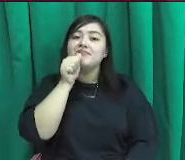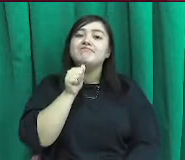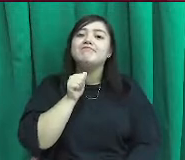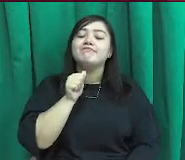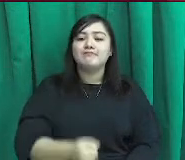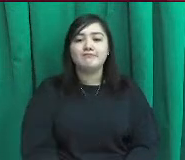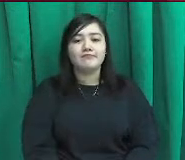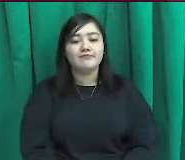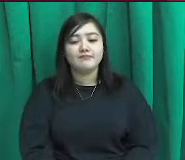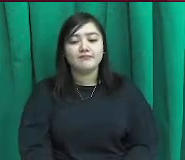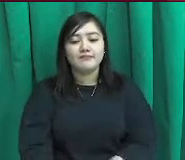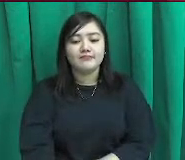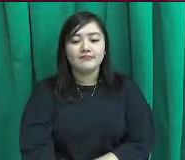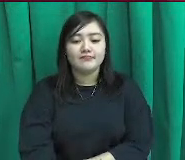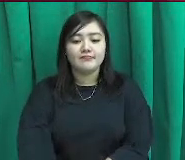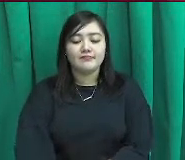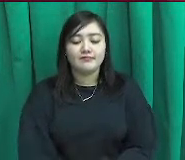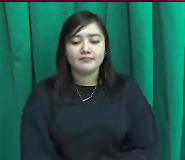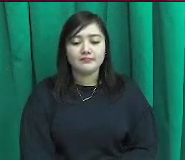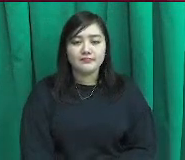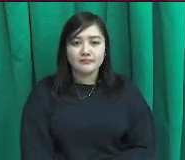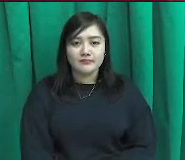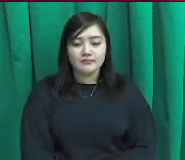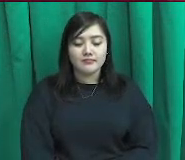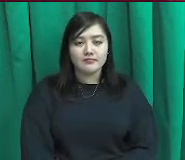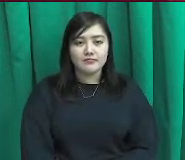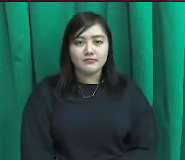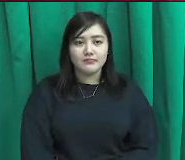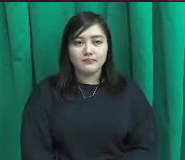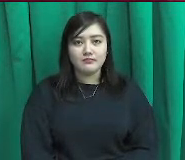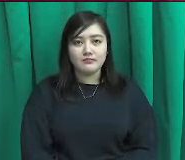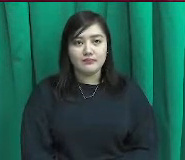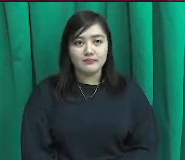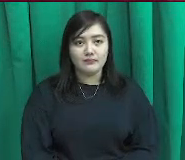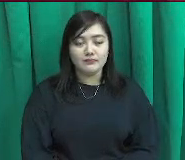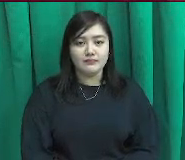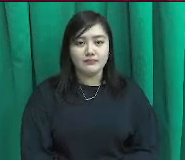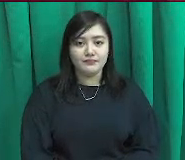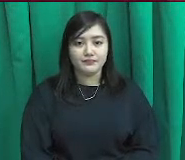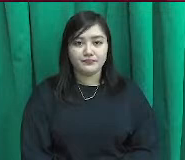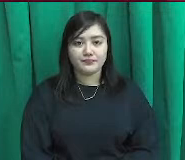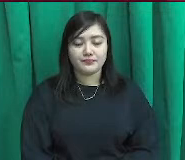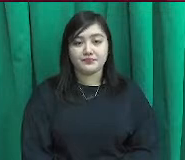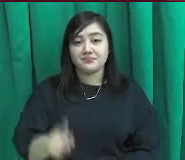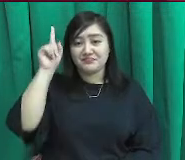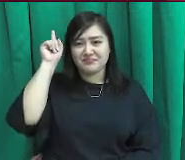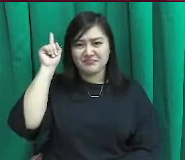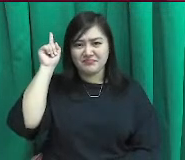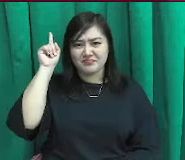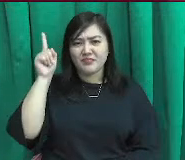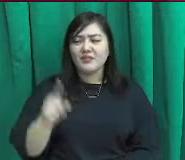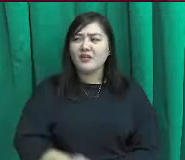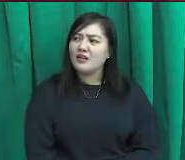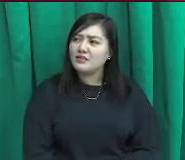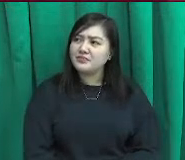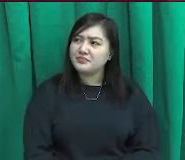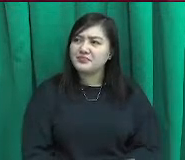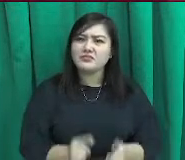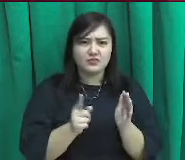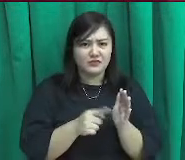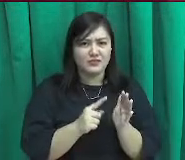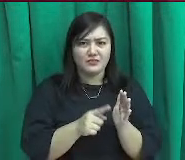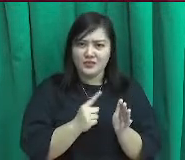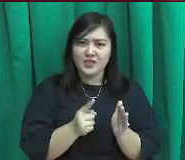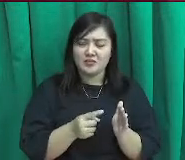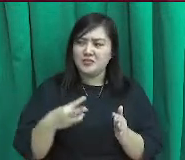Noel personal. Nabanggit ko dito noon eh. Minsan may mga tanong ako Sir Noel, naaalala mo. Itong mga to, 'di ba? Parang ang tagal na nila di sa gawain. Talaga bang ganun